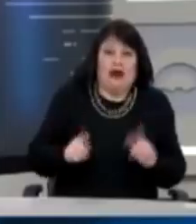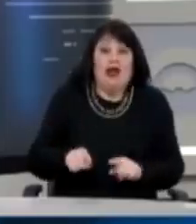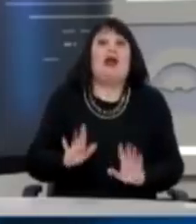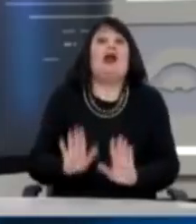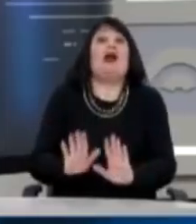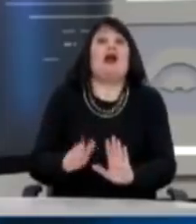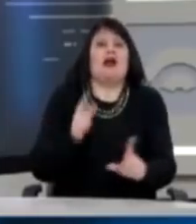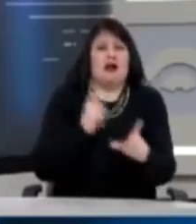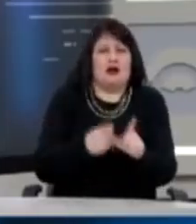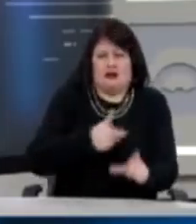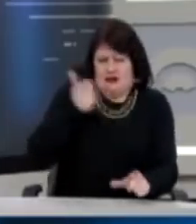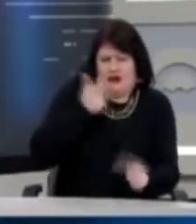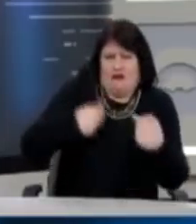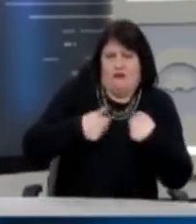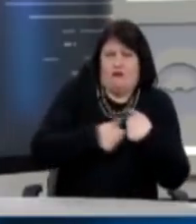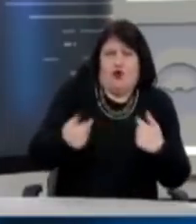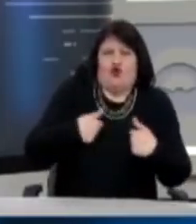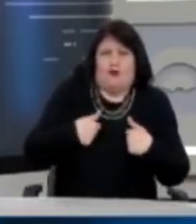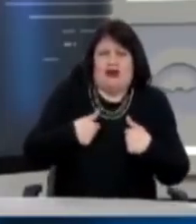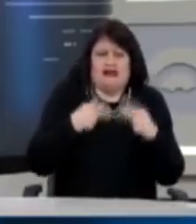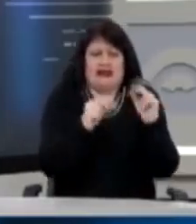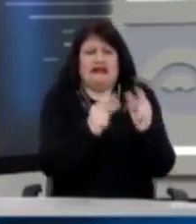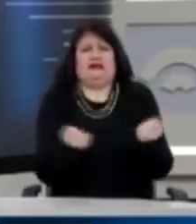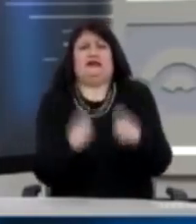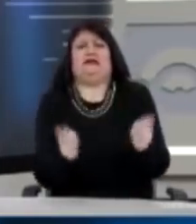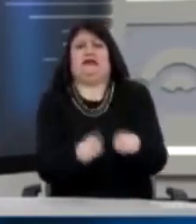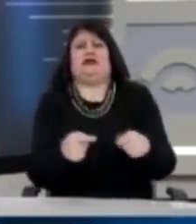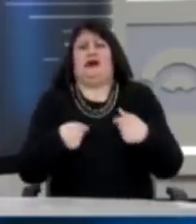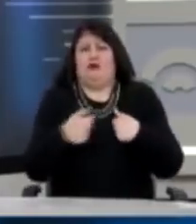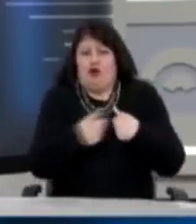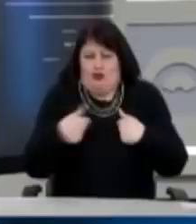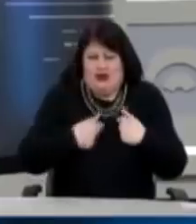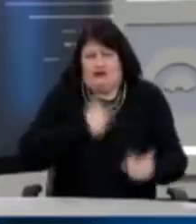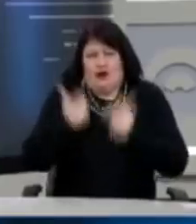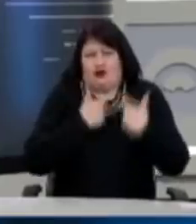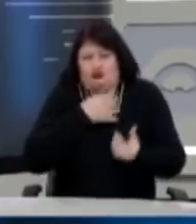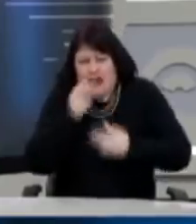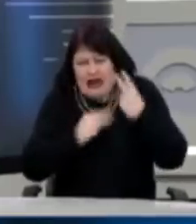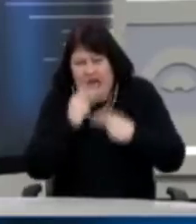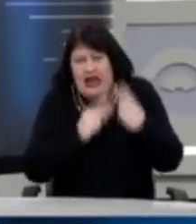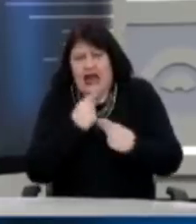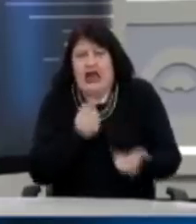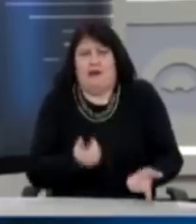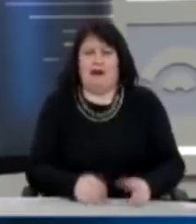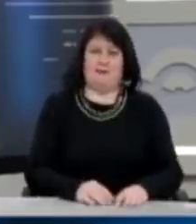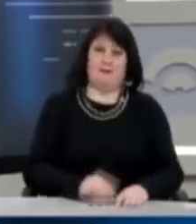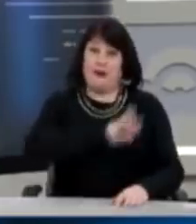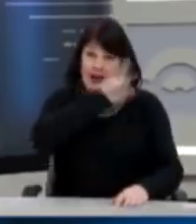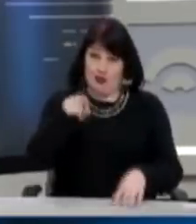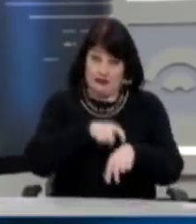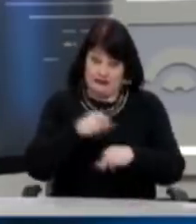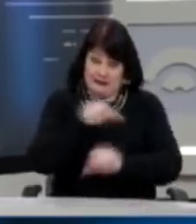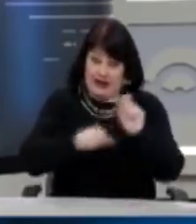πλην ΚΚΕ. Δεν το συζητάει κανένας. Άλλωστε, οι μέχρι τώρα αναθεωρήσεις όχι